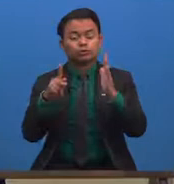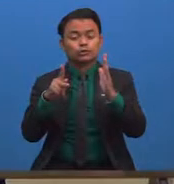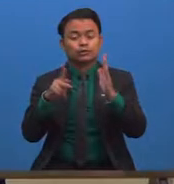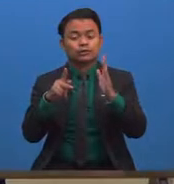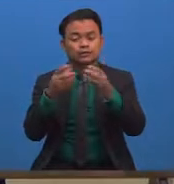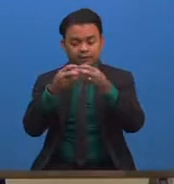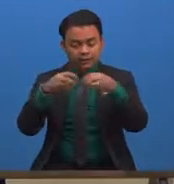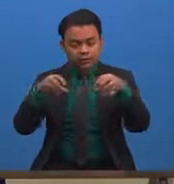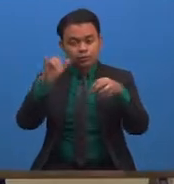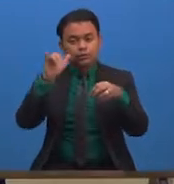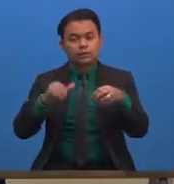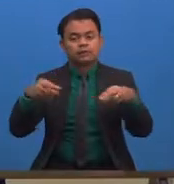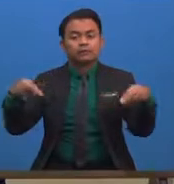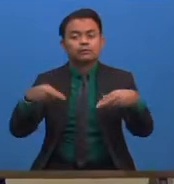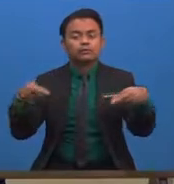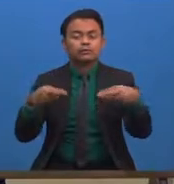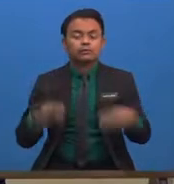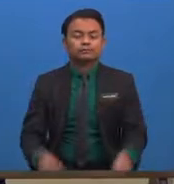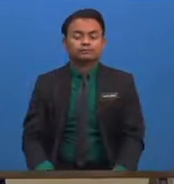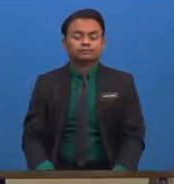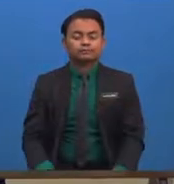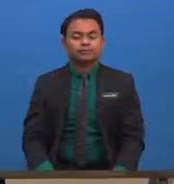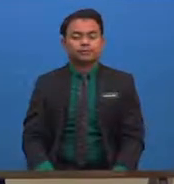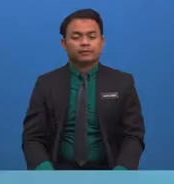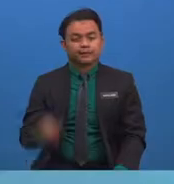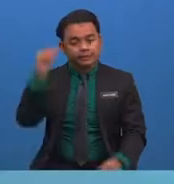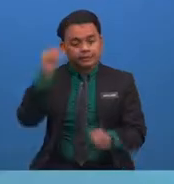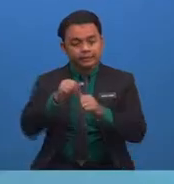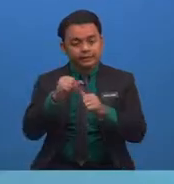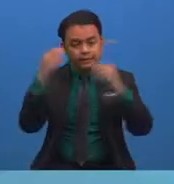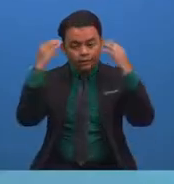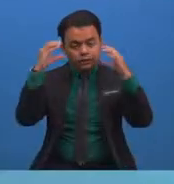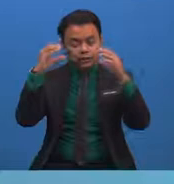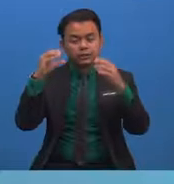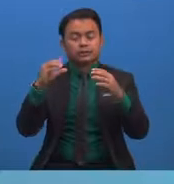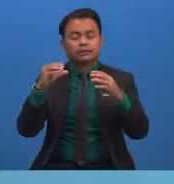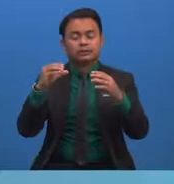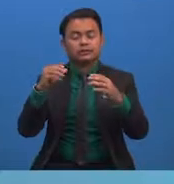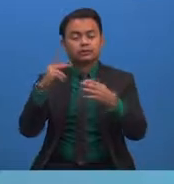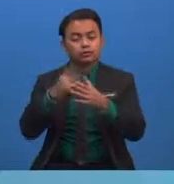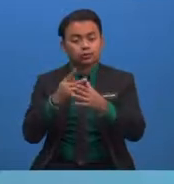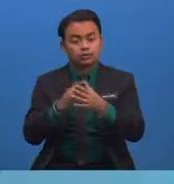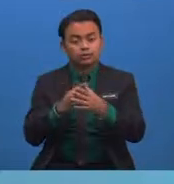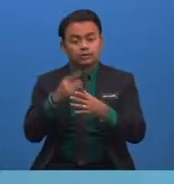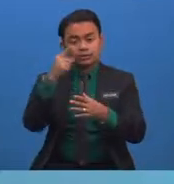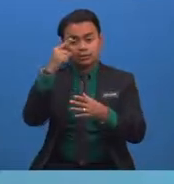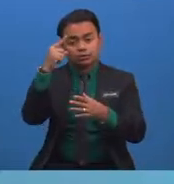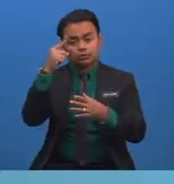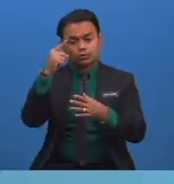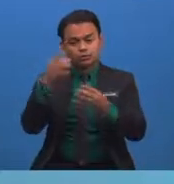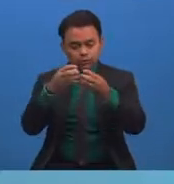direbus. Ingin cikgu kongsikan di sini sedikit panduan agar telur tidak retak atau pecah semasa